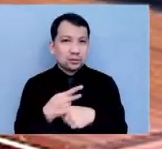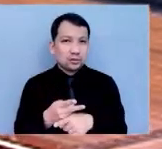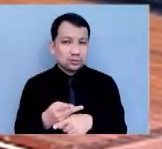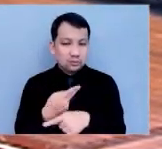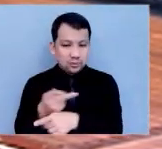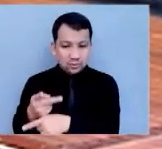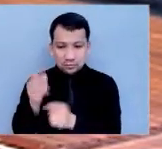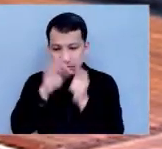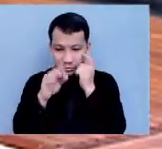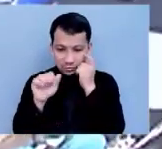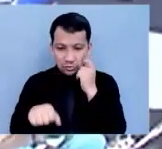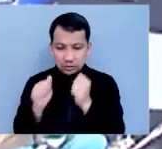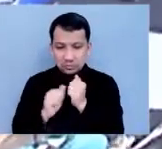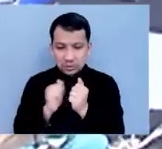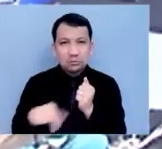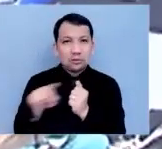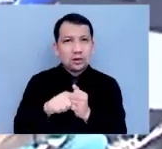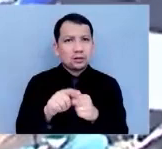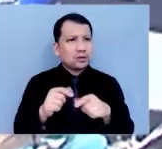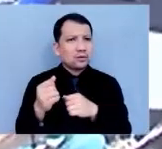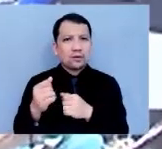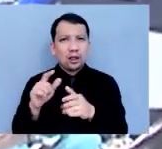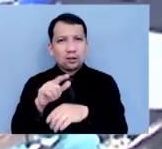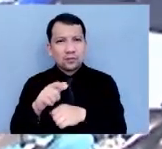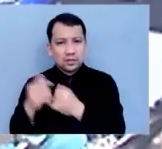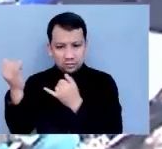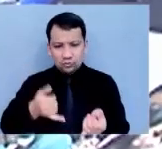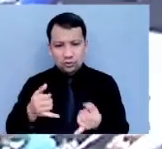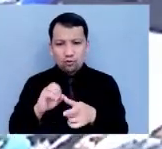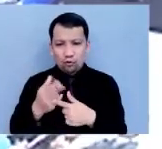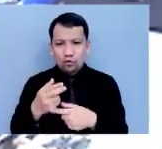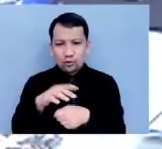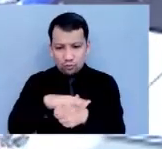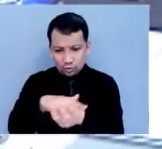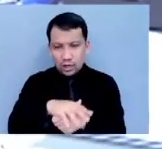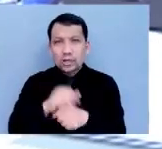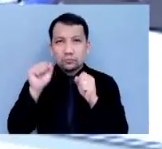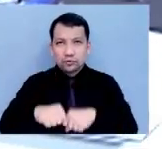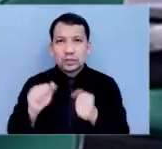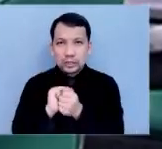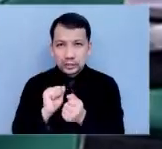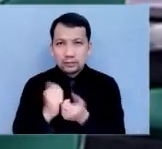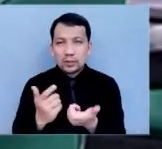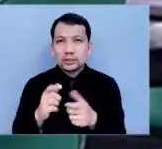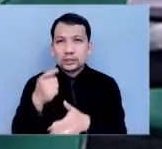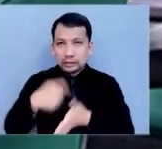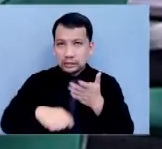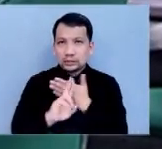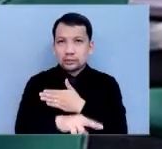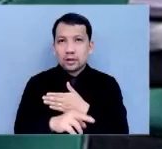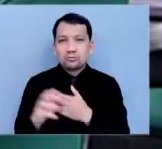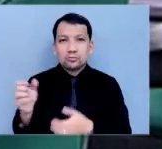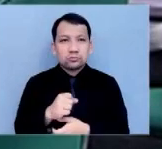produktong Pinoy. Ibig sabihin, kahit imported items na dito sa Pilipinas binili, pasok sa tax refund. Makukuha ng turista ang